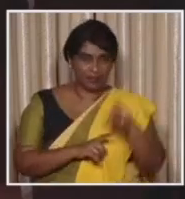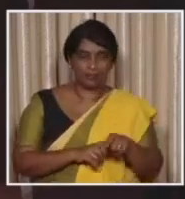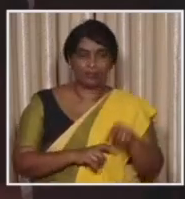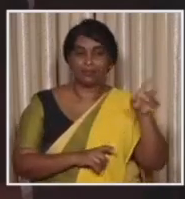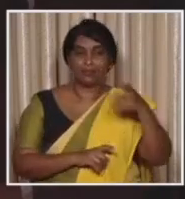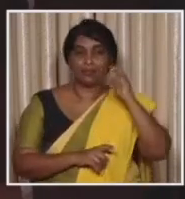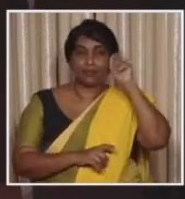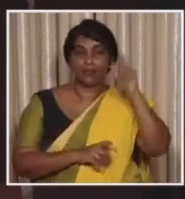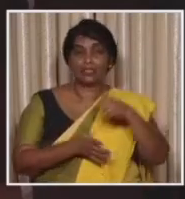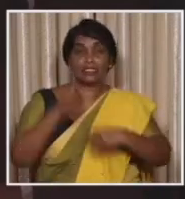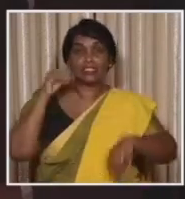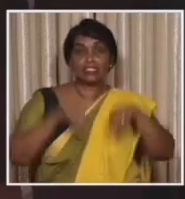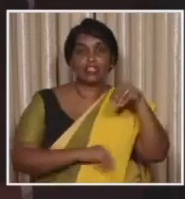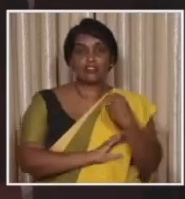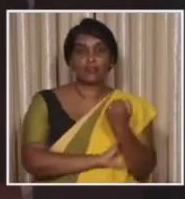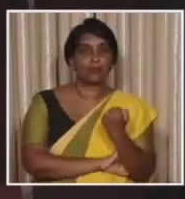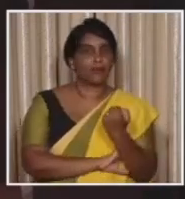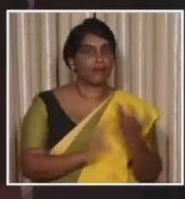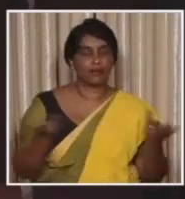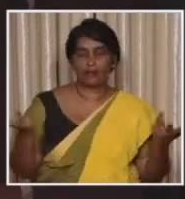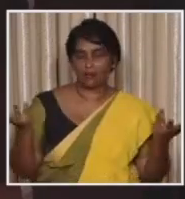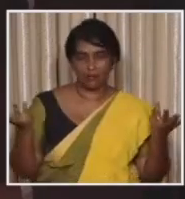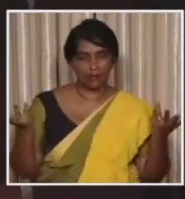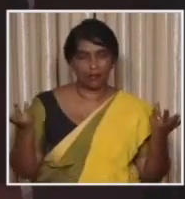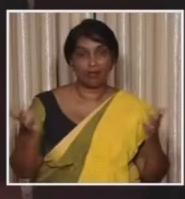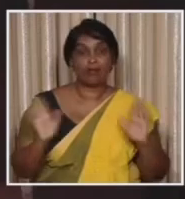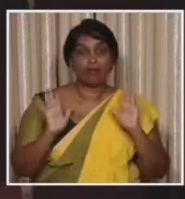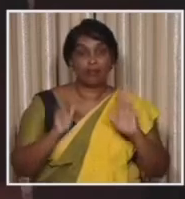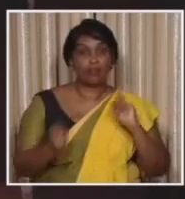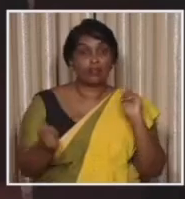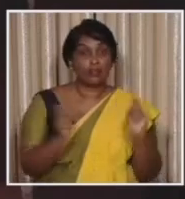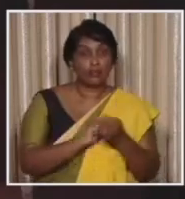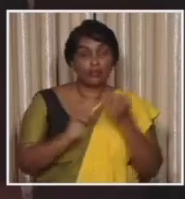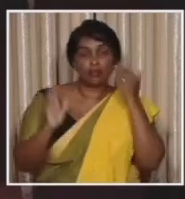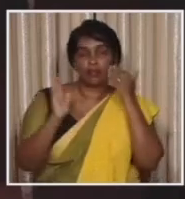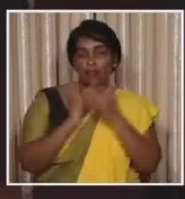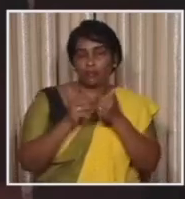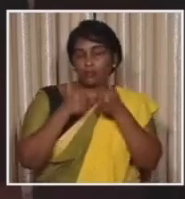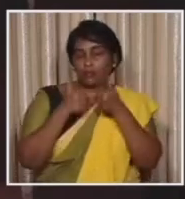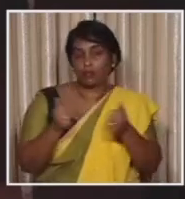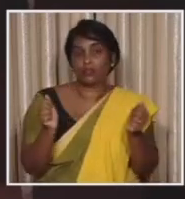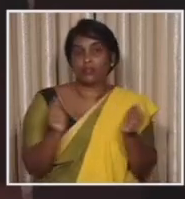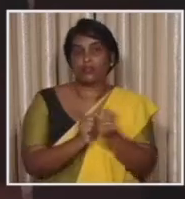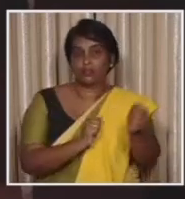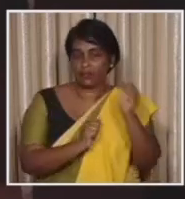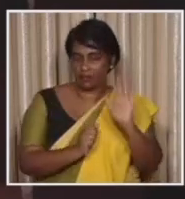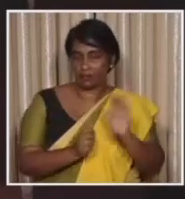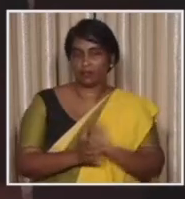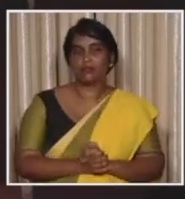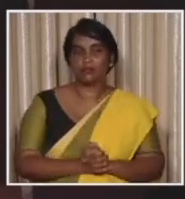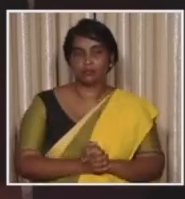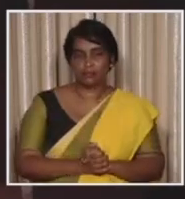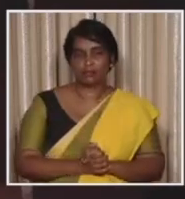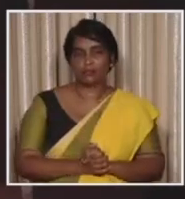ඒ මනුස්සයාට ඡන්ද බලේ තිබුණේ නැහැ නමුත් ක්‍රිකට් පැත්තෙන් හරි දේ කරපු මනුස්සෙක්